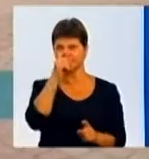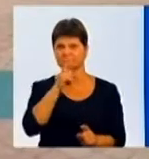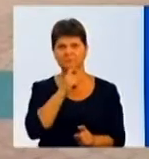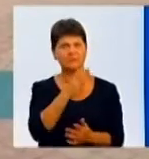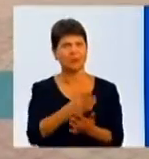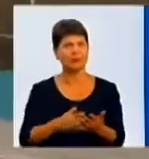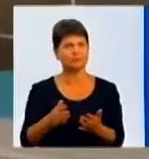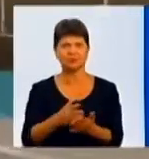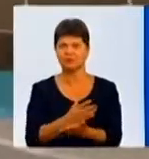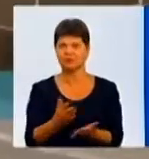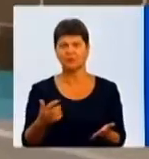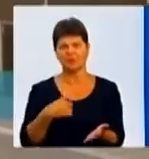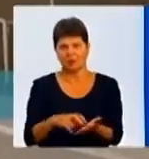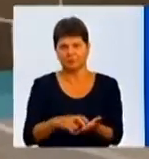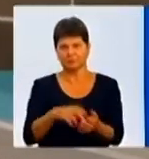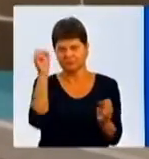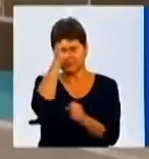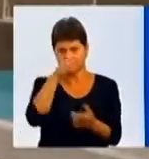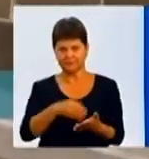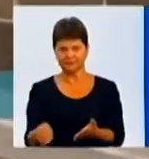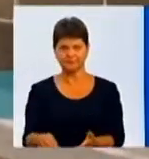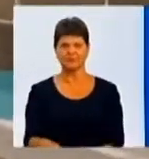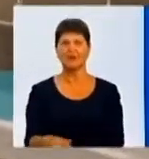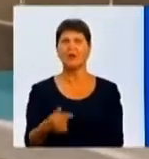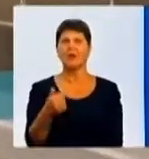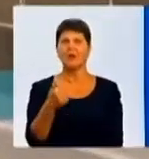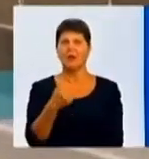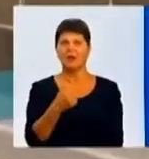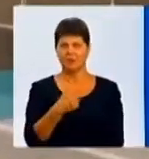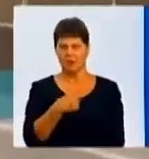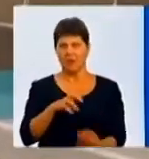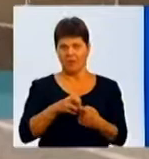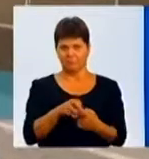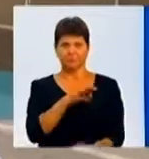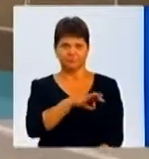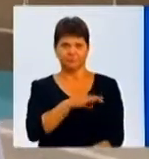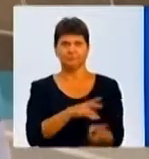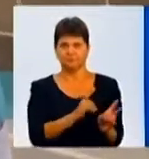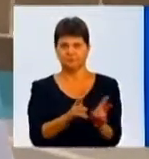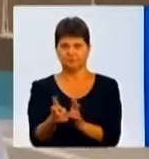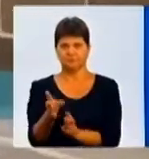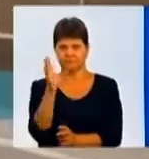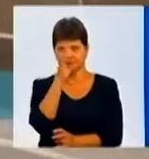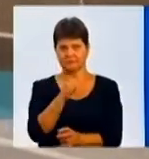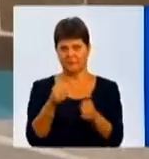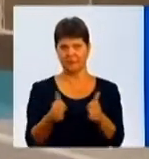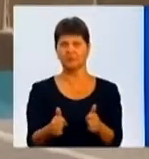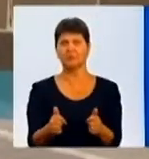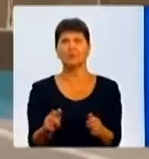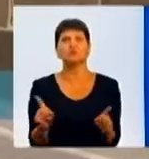боюся купити що-небудь. Я навіть на полісі беру, ну, нормально споживаю. Що там, хорошо, чого їх